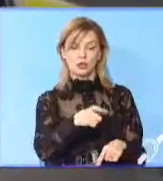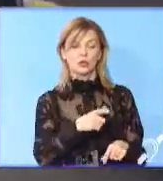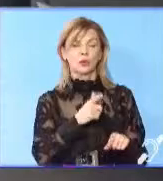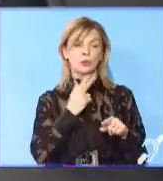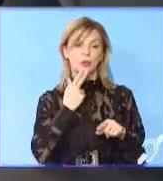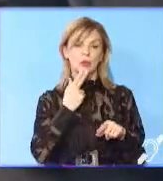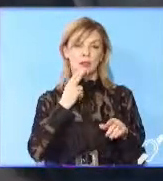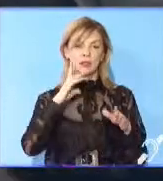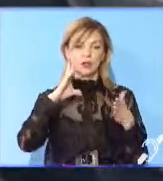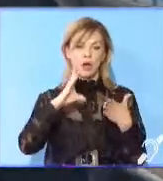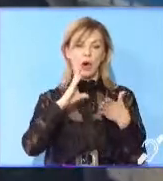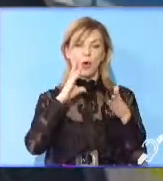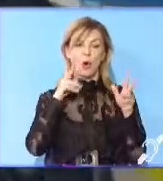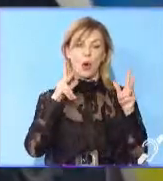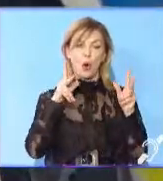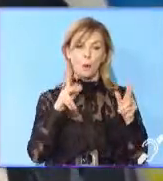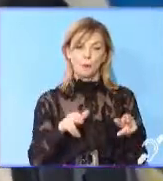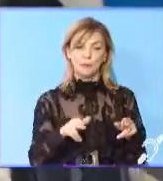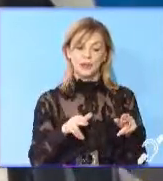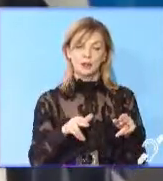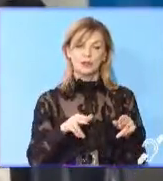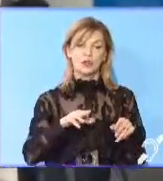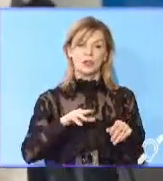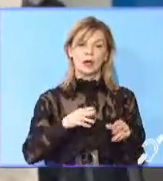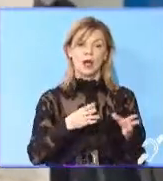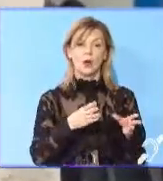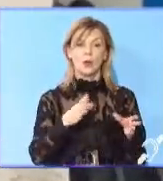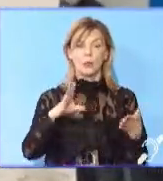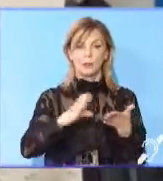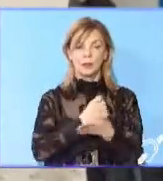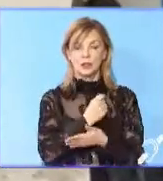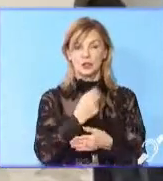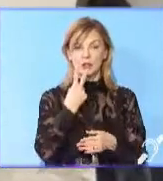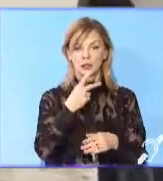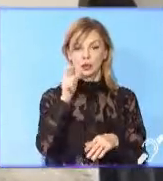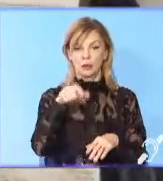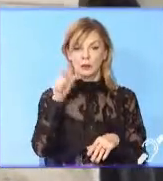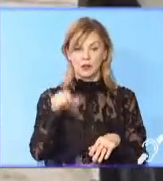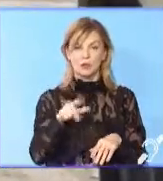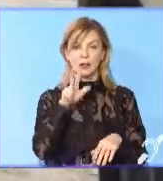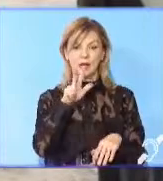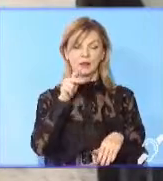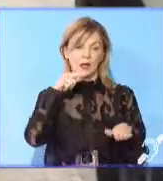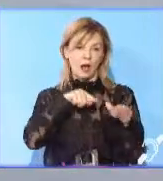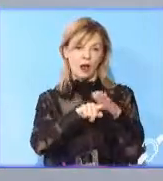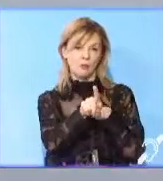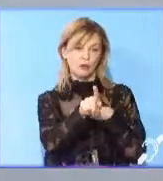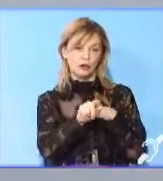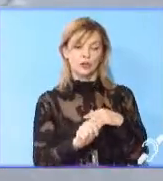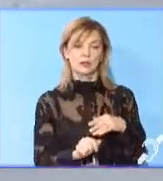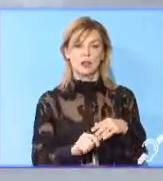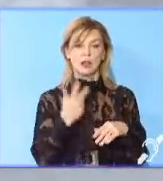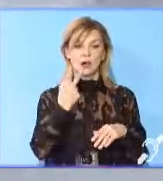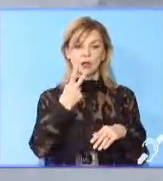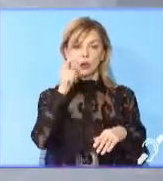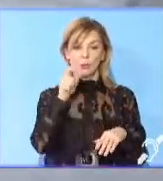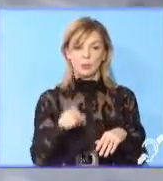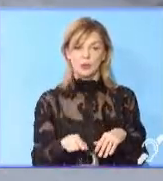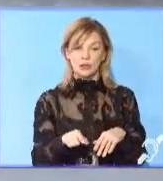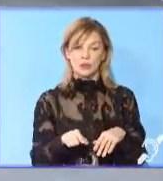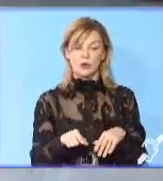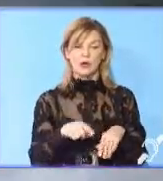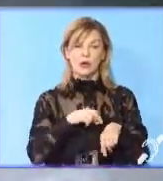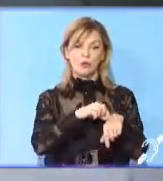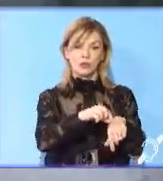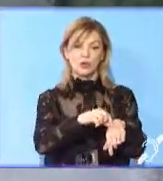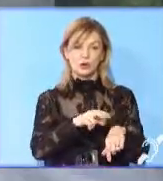reușit astfel să oprească atelajul și să imobilizeze 2 din cele 3 persoane. Cea de-a treia a reușit să fugă. Cele 2 persoane imobilizate